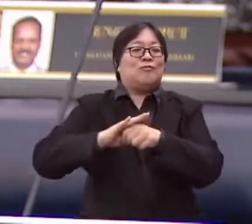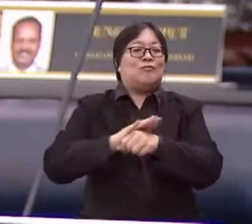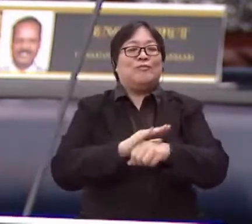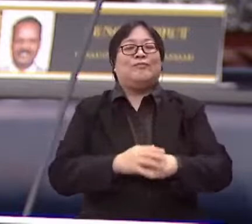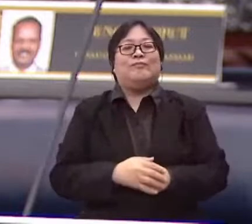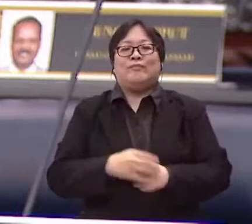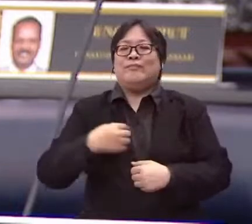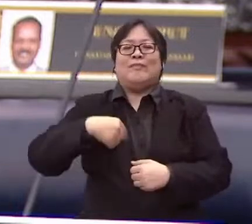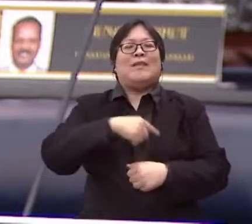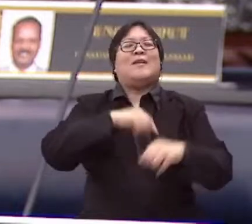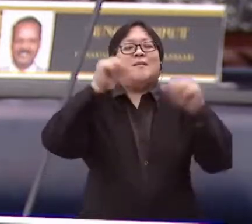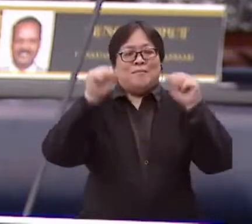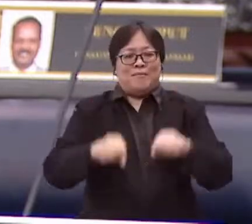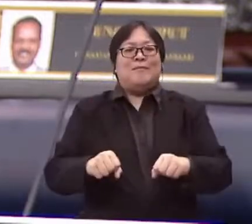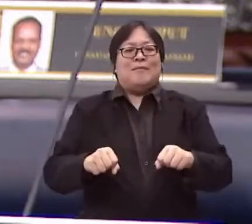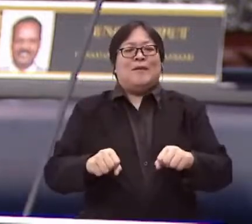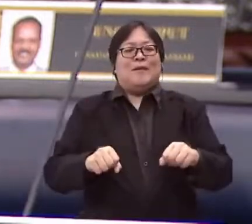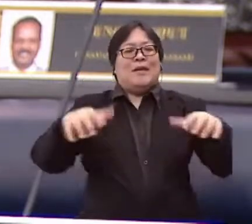weekend